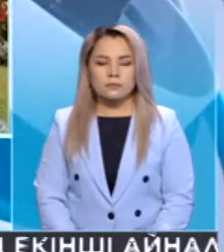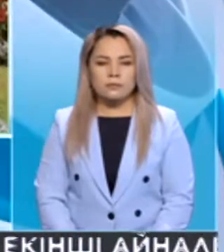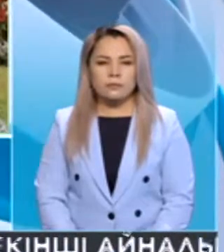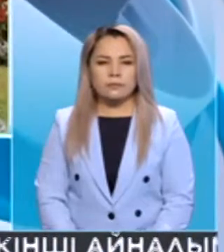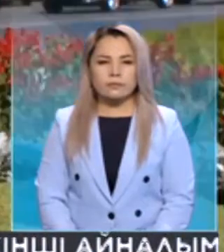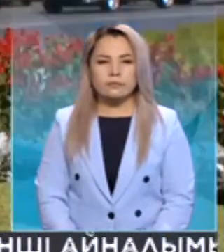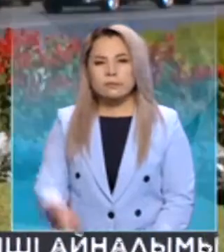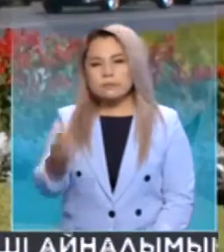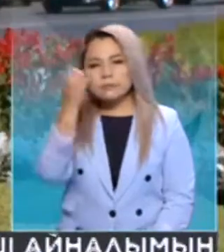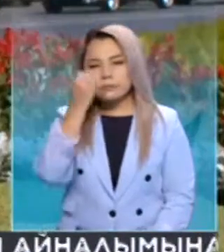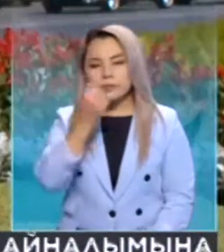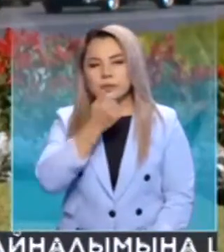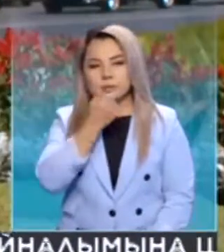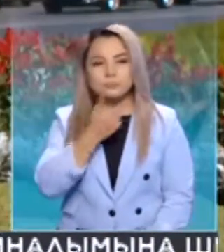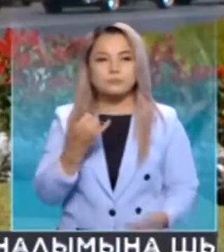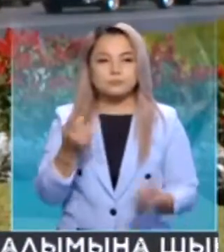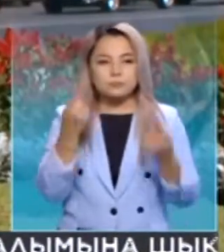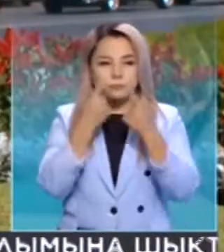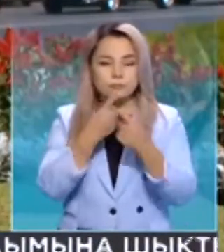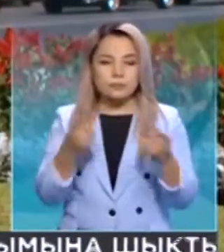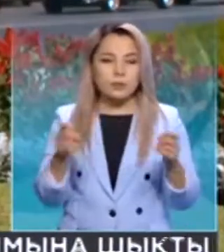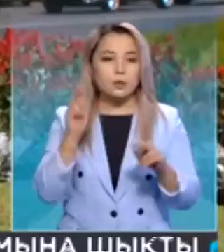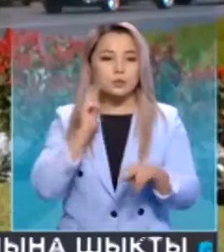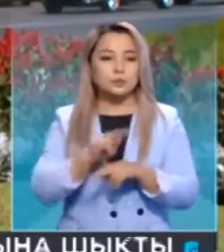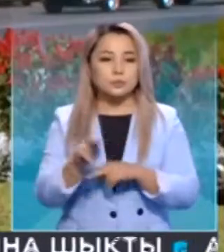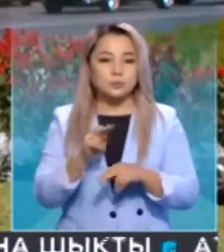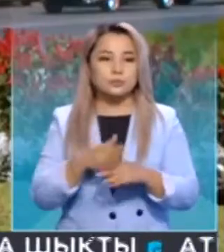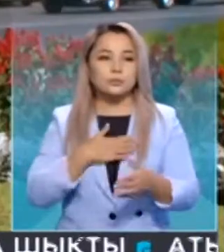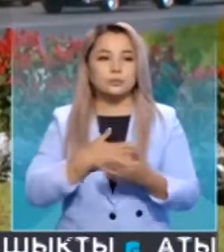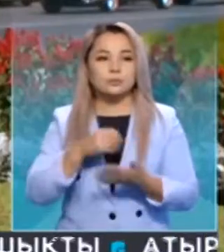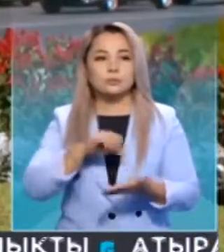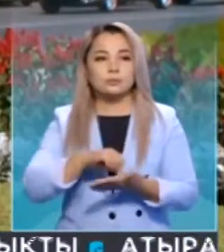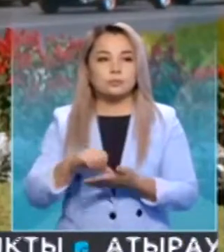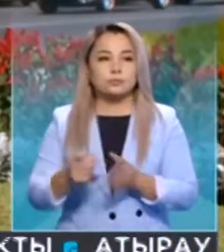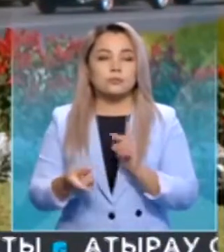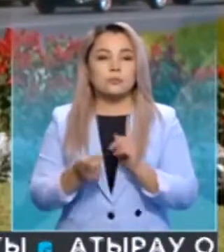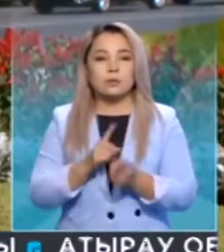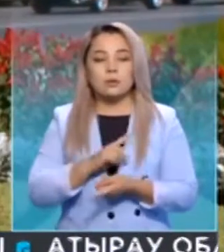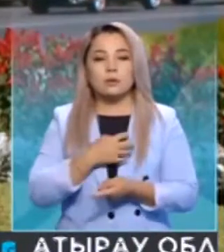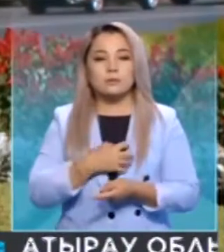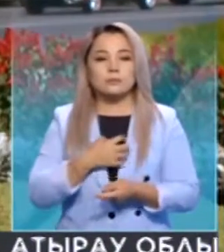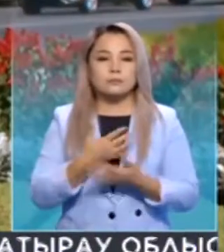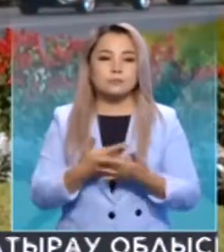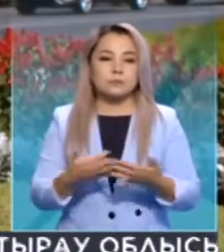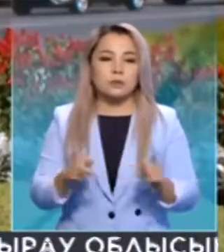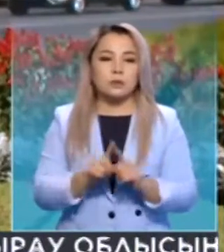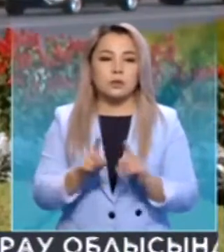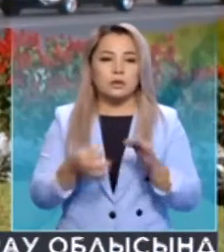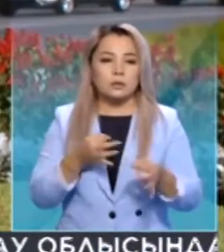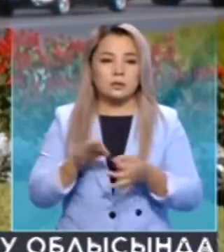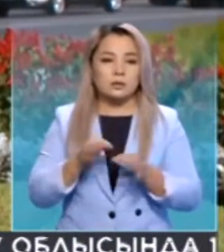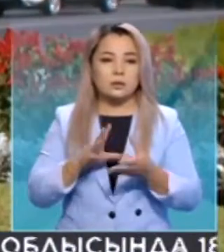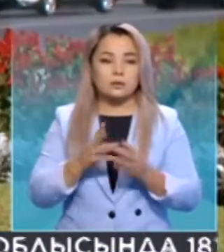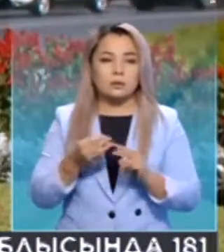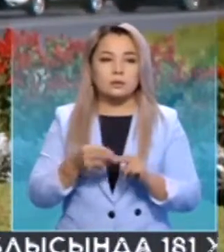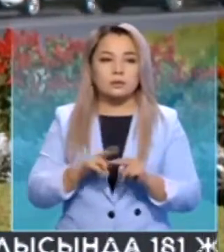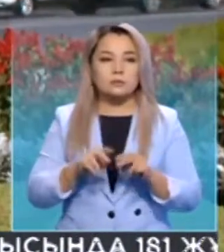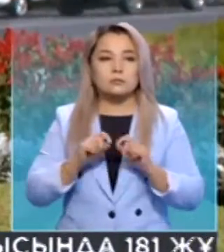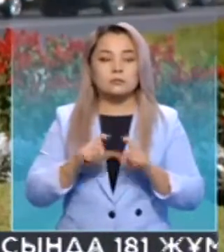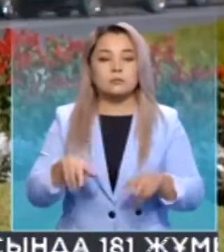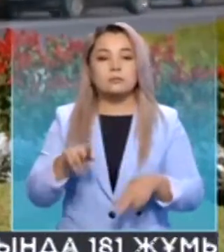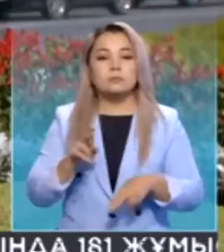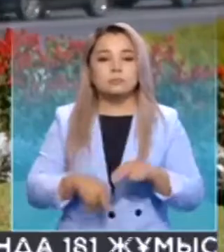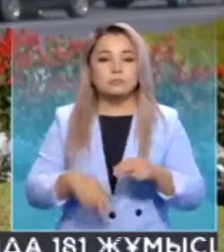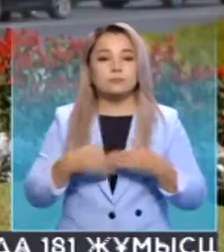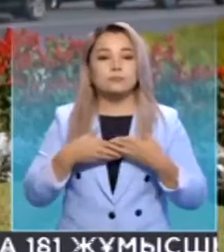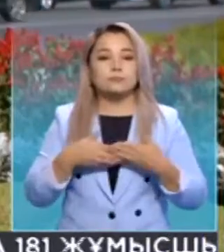Рахмет, Ағырке. Жолдауда білім беруге қатысты бірқатар өзекті мәселелер айтылды. Соның бірі енді мектеп